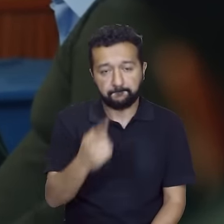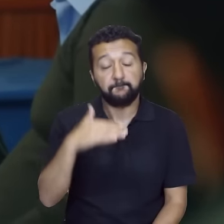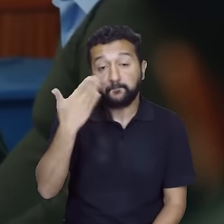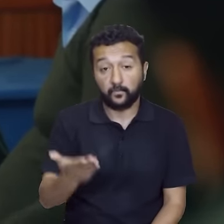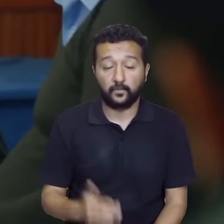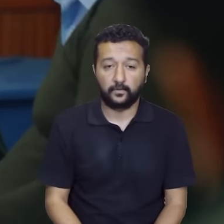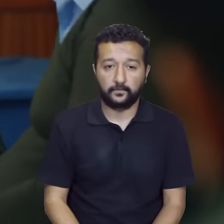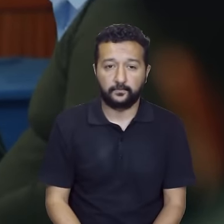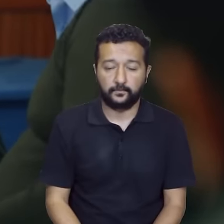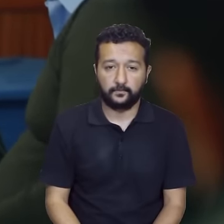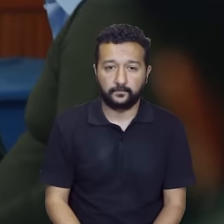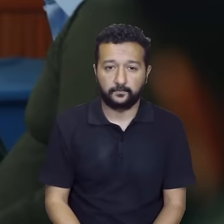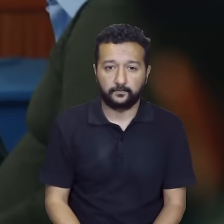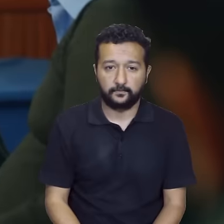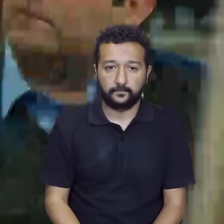gel gör ki